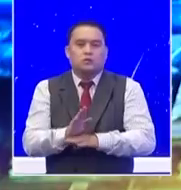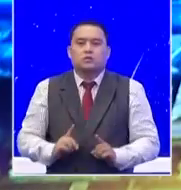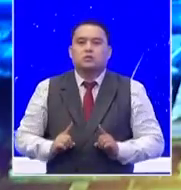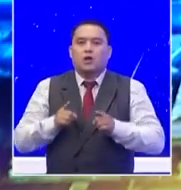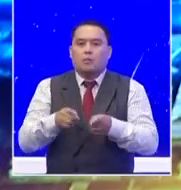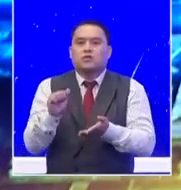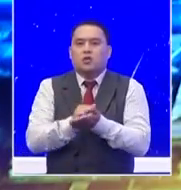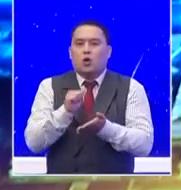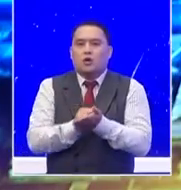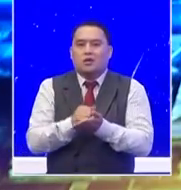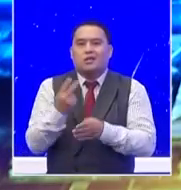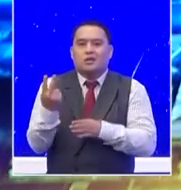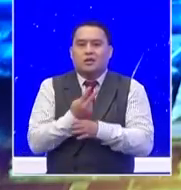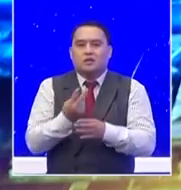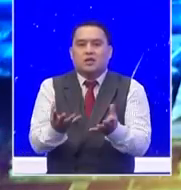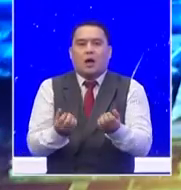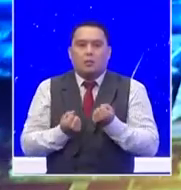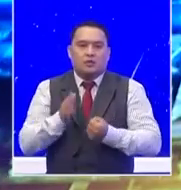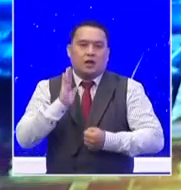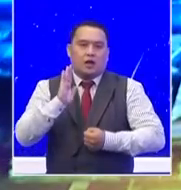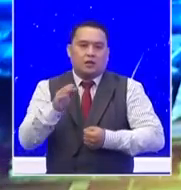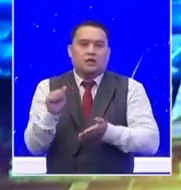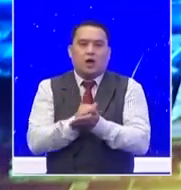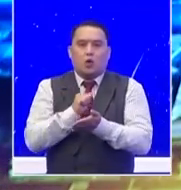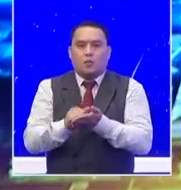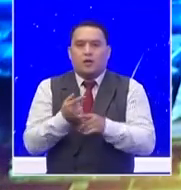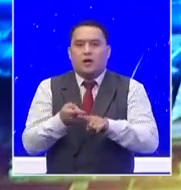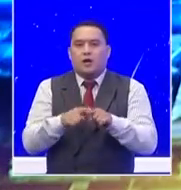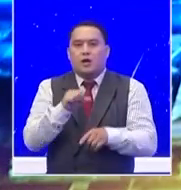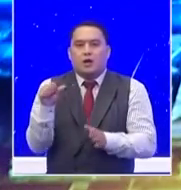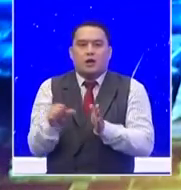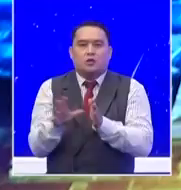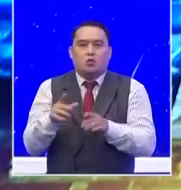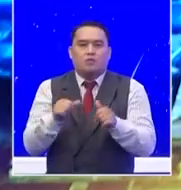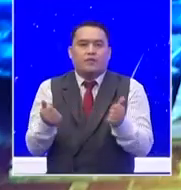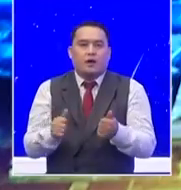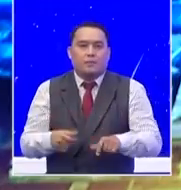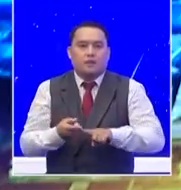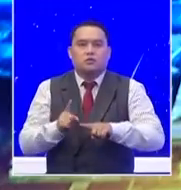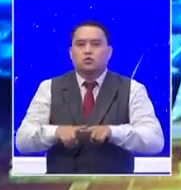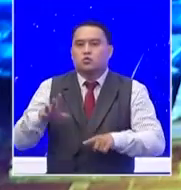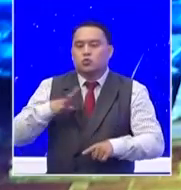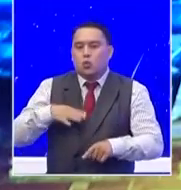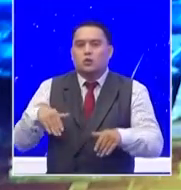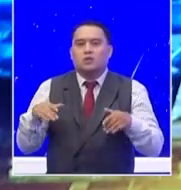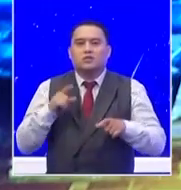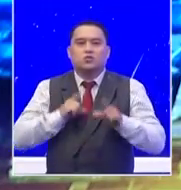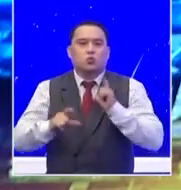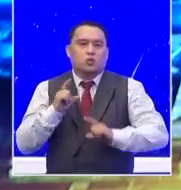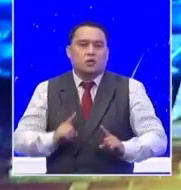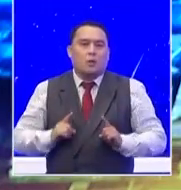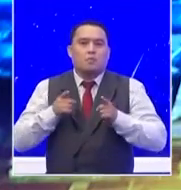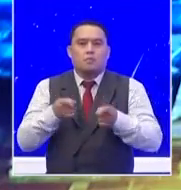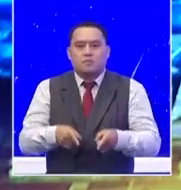тапсыру құжаттары екі үлгіде қабылданып жатыр. Бірі қағаз түрінде, екіншісі электронды форматта. Сонымен қоса енді талапкерлер кәсіптік білім